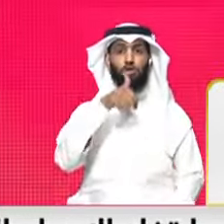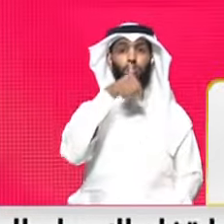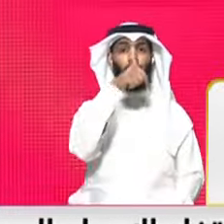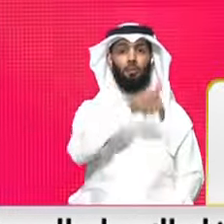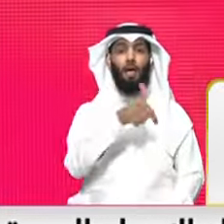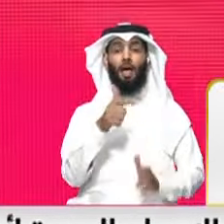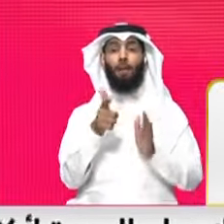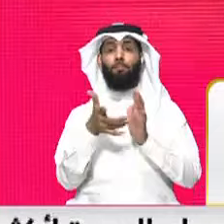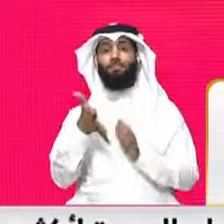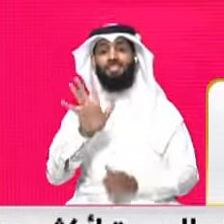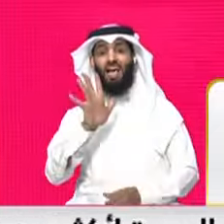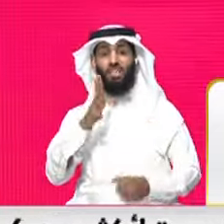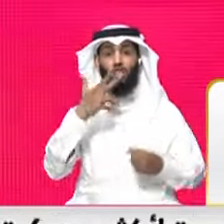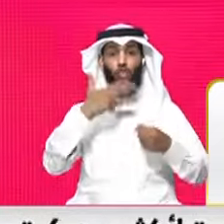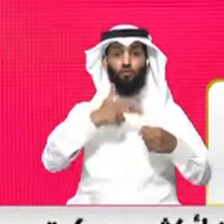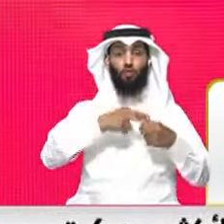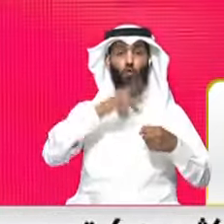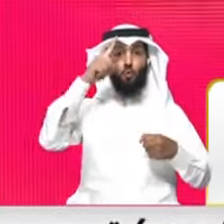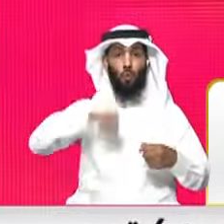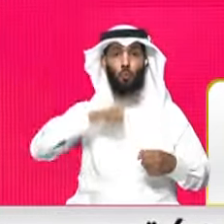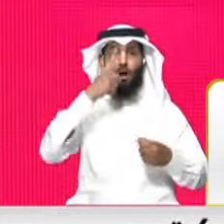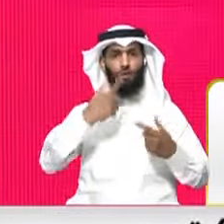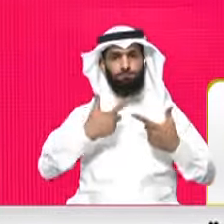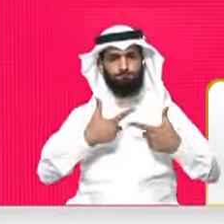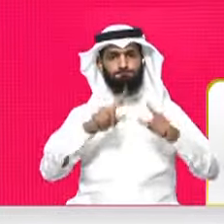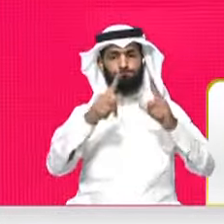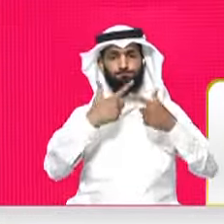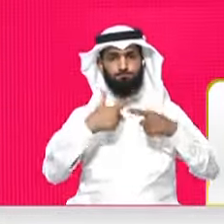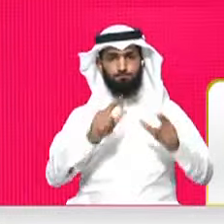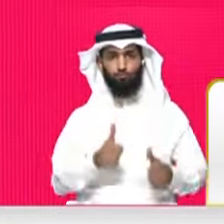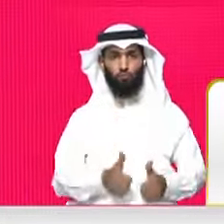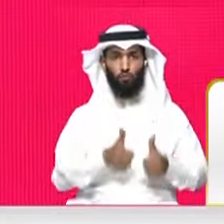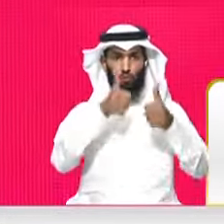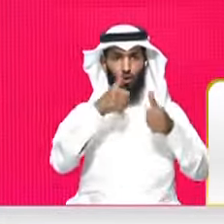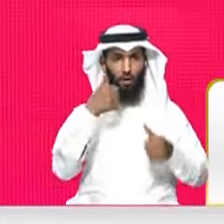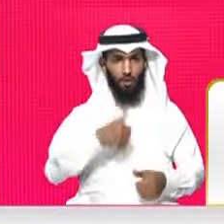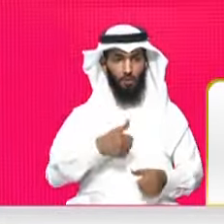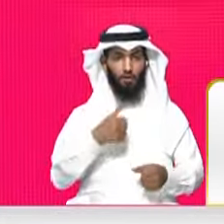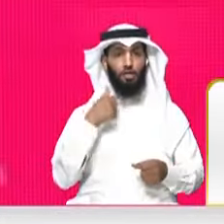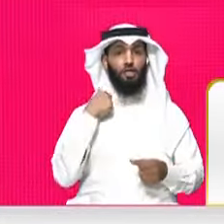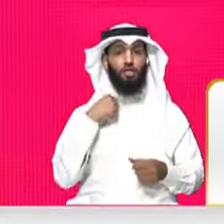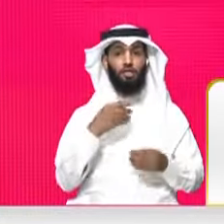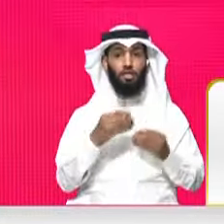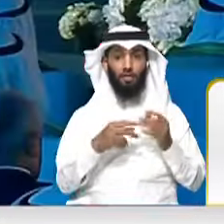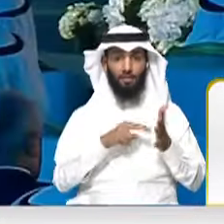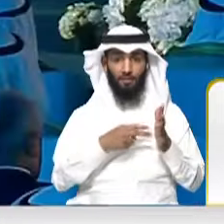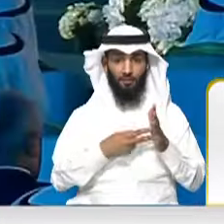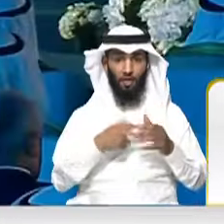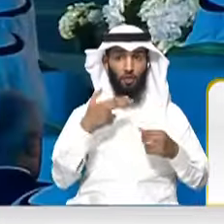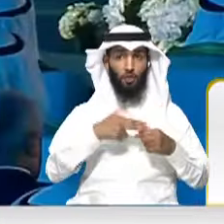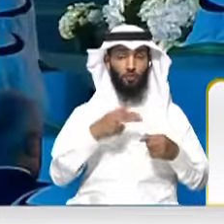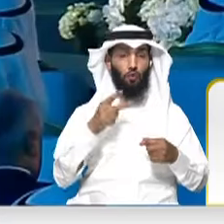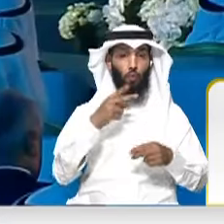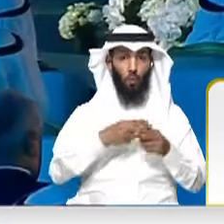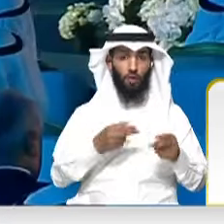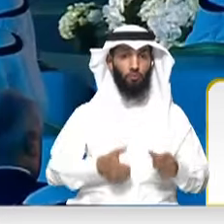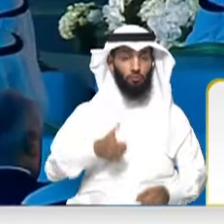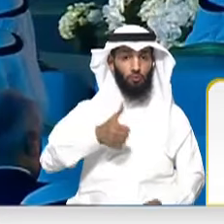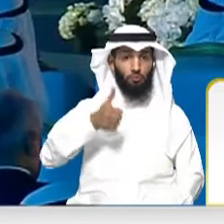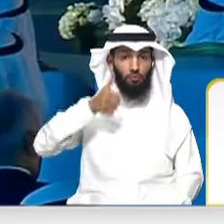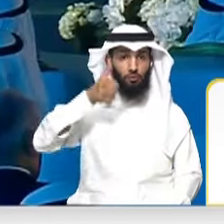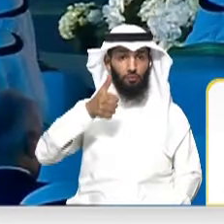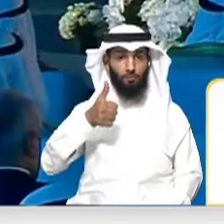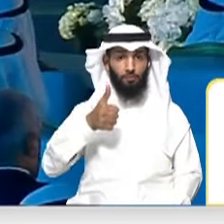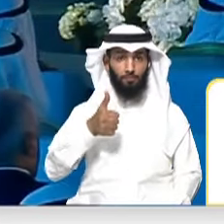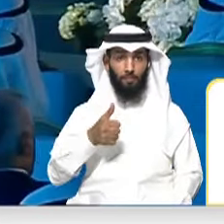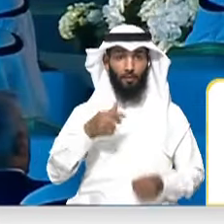ألف برميل في اليوم، ويدشن المشروعان عهدا جديدا في مسيرة القطاع النفط الكويتي وانطلاقة